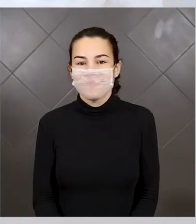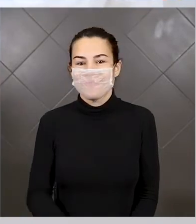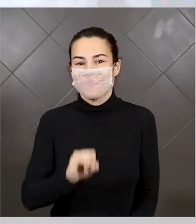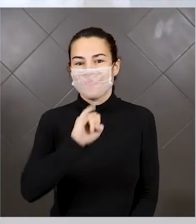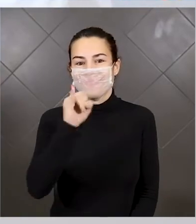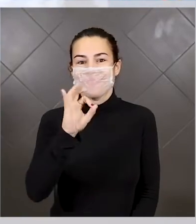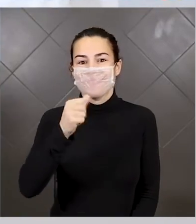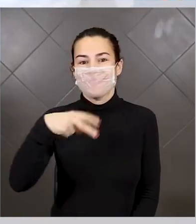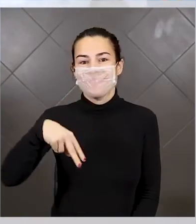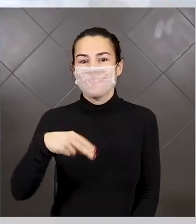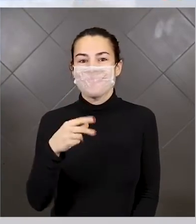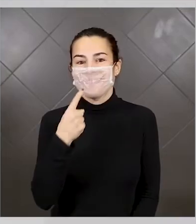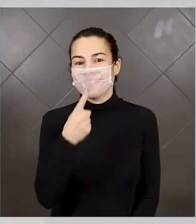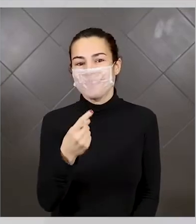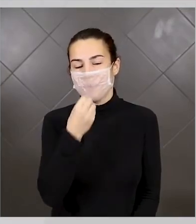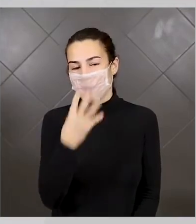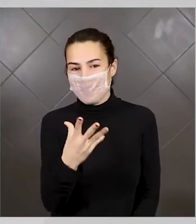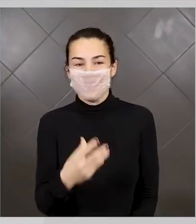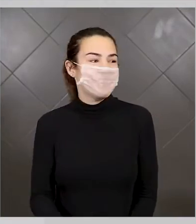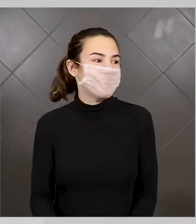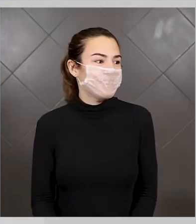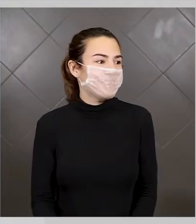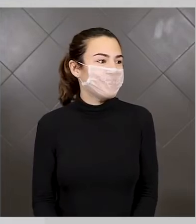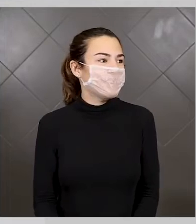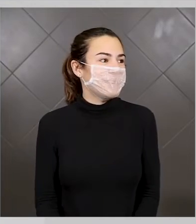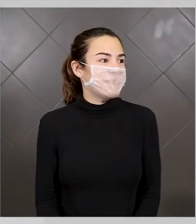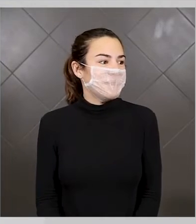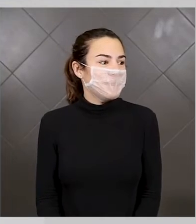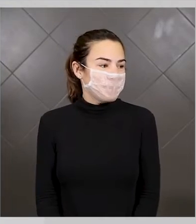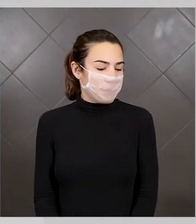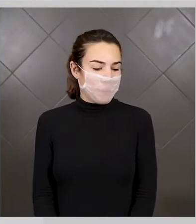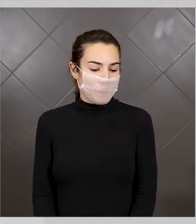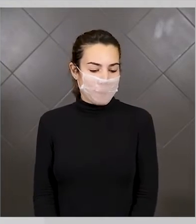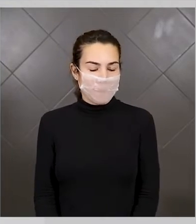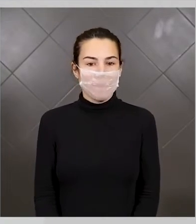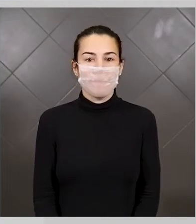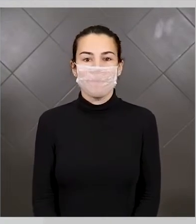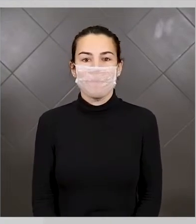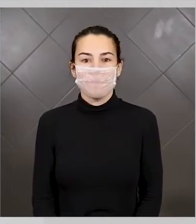sigui que... Val, ara podem dur els motllos amb l'adequat.